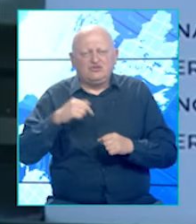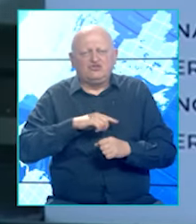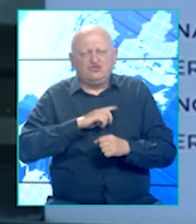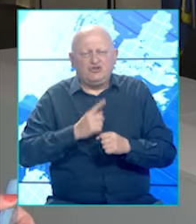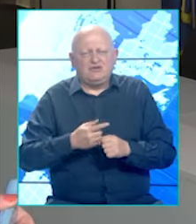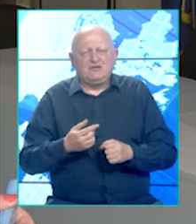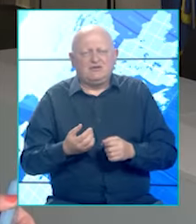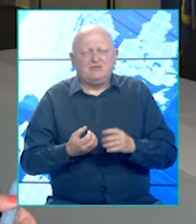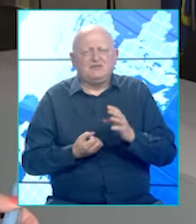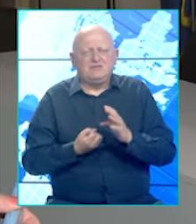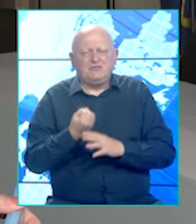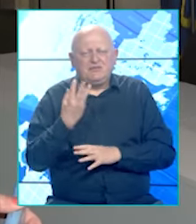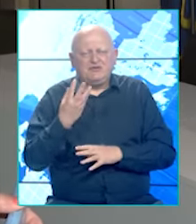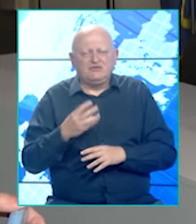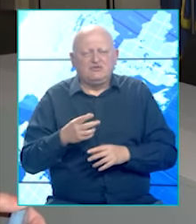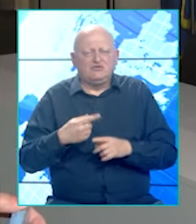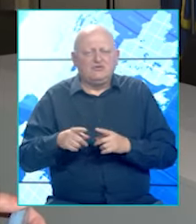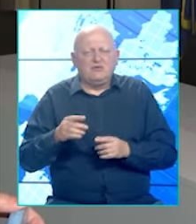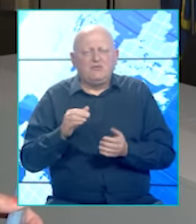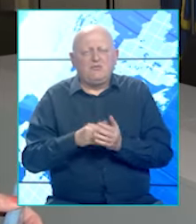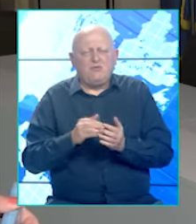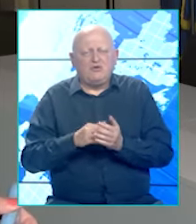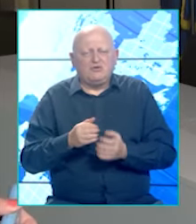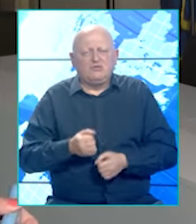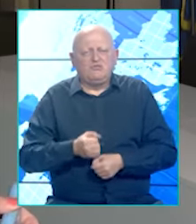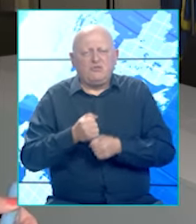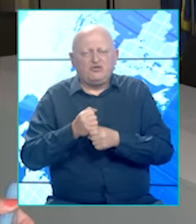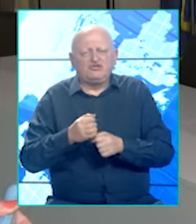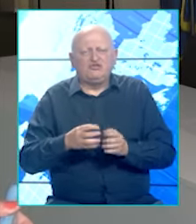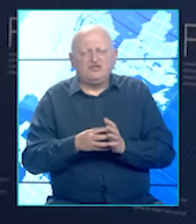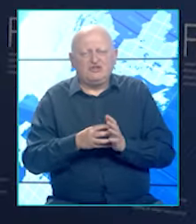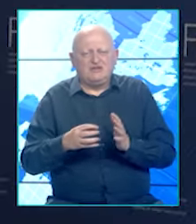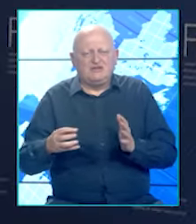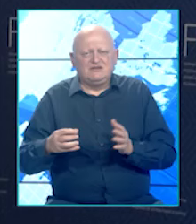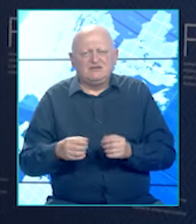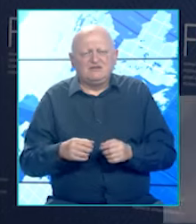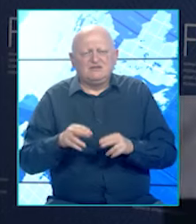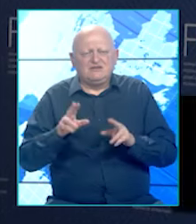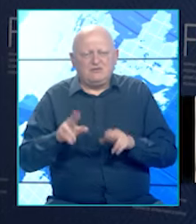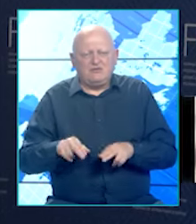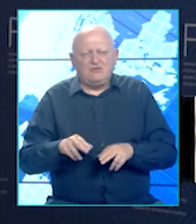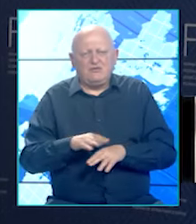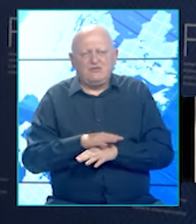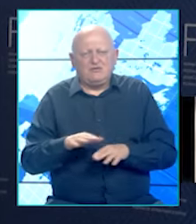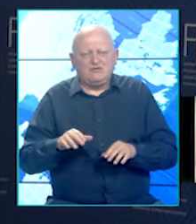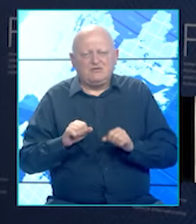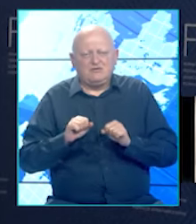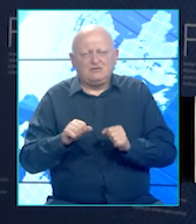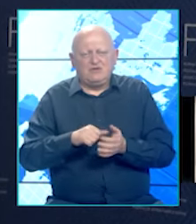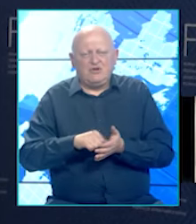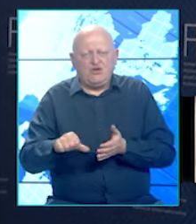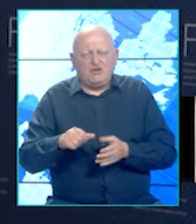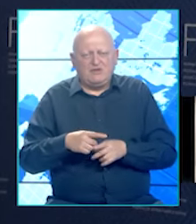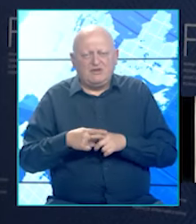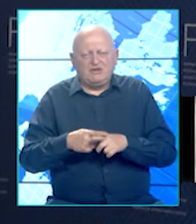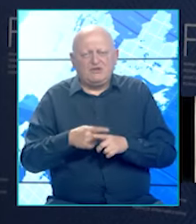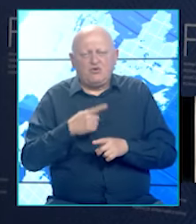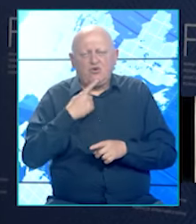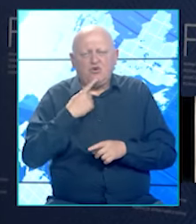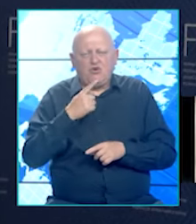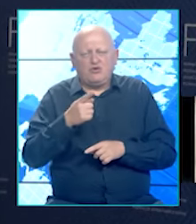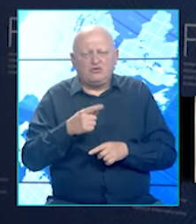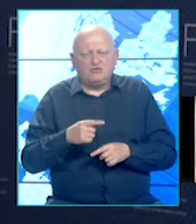ohrabrenje privrednicima. U zavisnosti od potreba, podrška će biti nastavljena. Postoji mogućnost potpune suspenzije otplate kredita. Dakle, oni koji